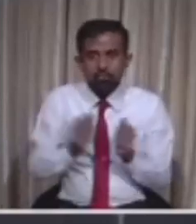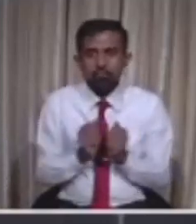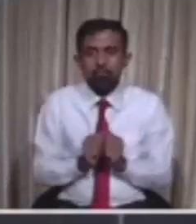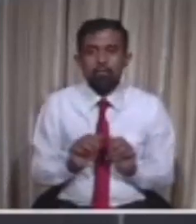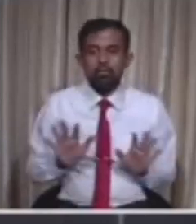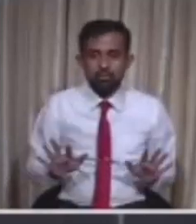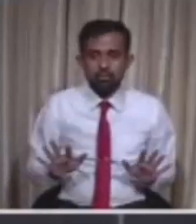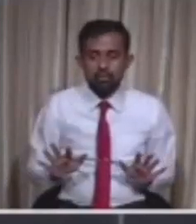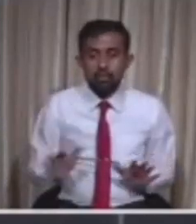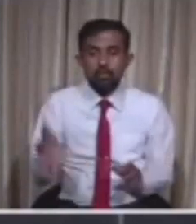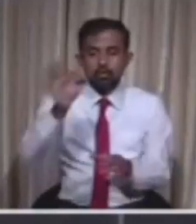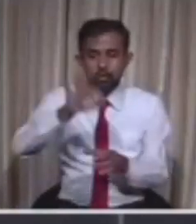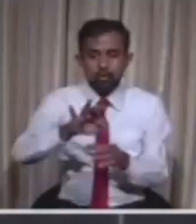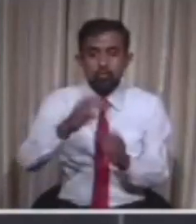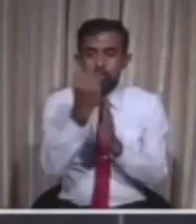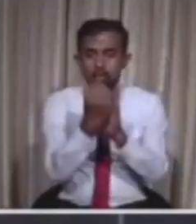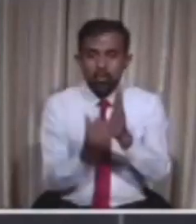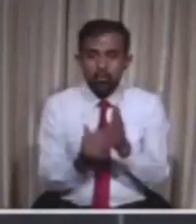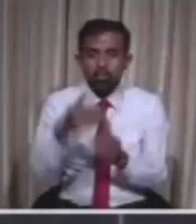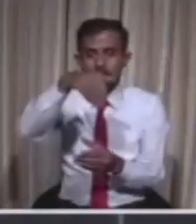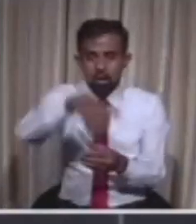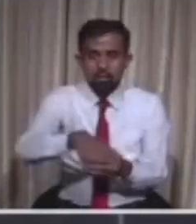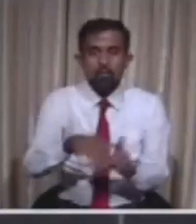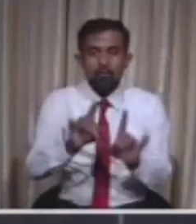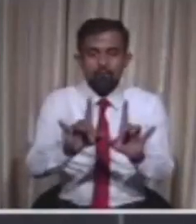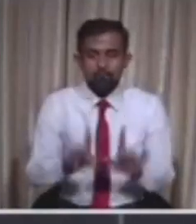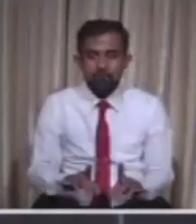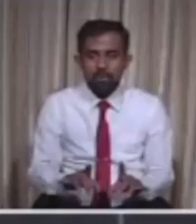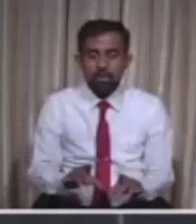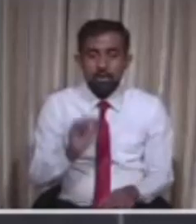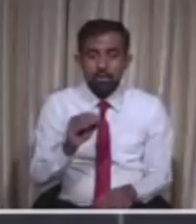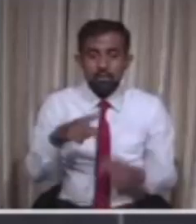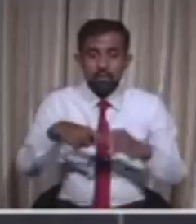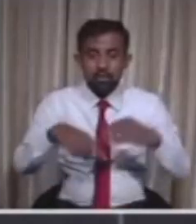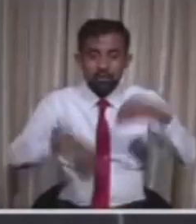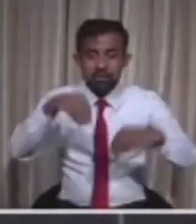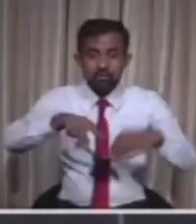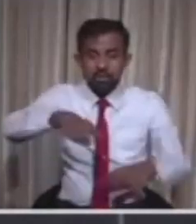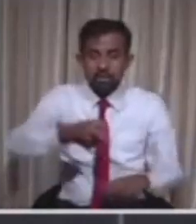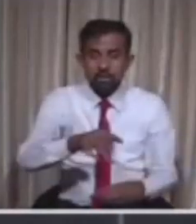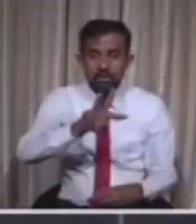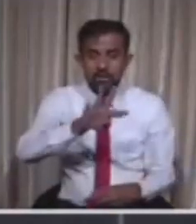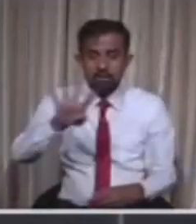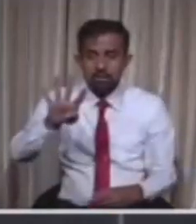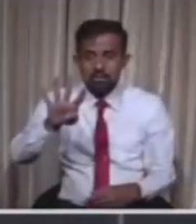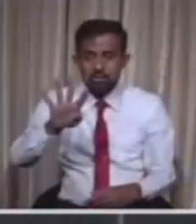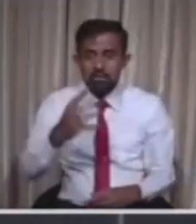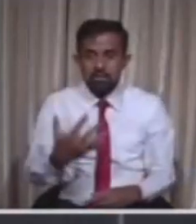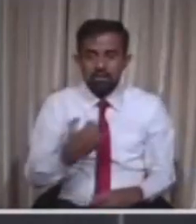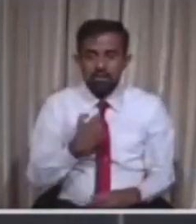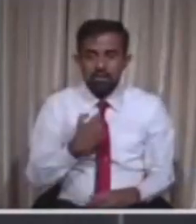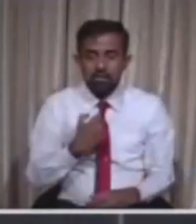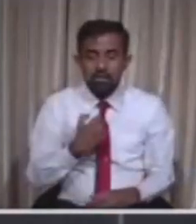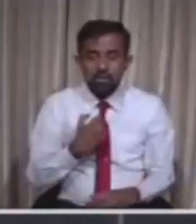කරනවා. එතුමා පත් කරේ විවස්ථාව ඇතුලේ. නමුත් ඒ ඡන්ද 134ක් ලබා ගැනීම